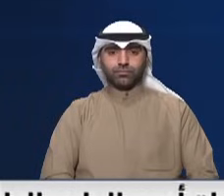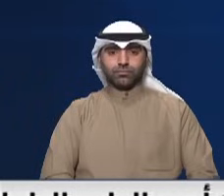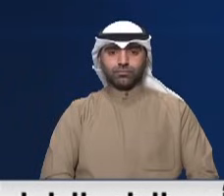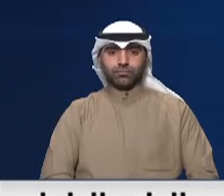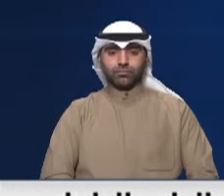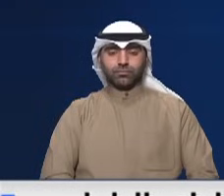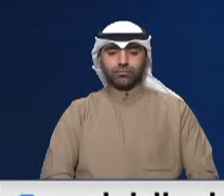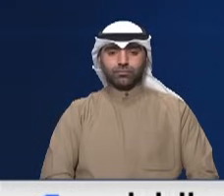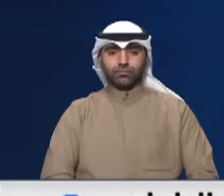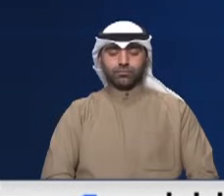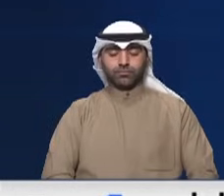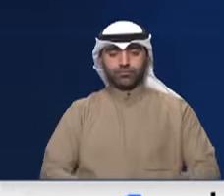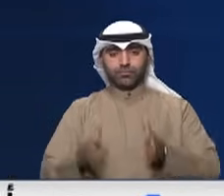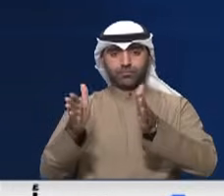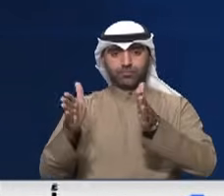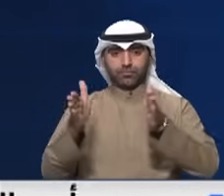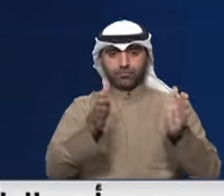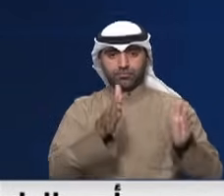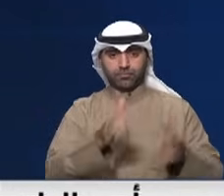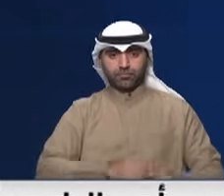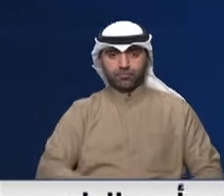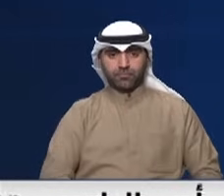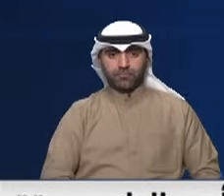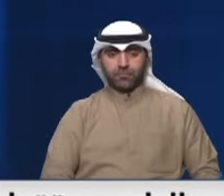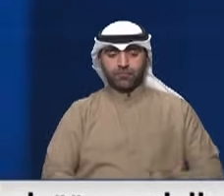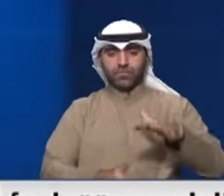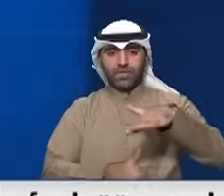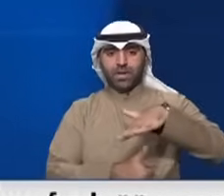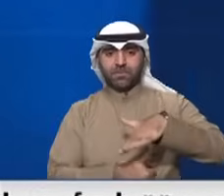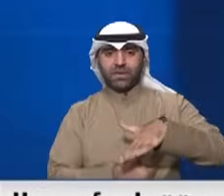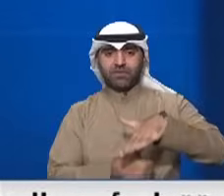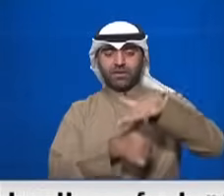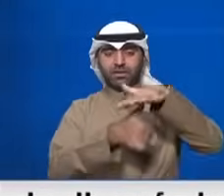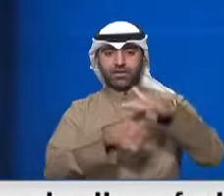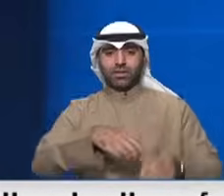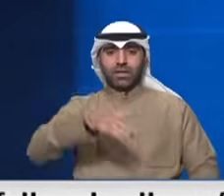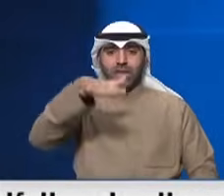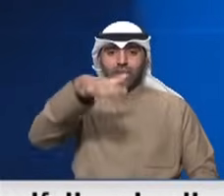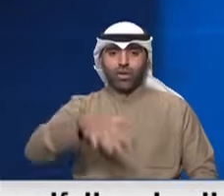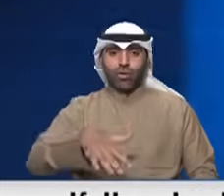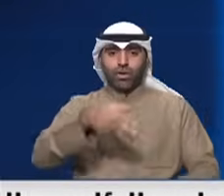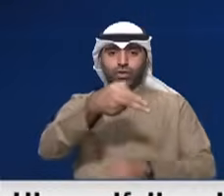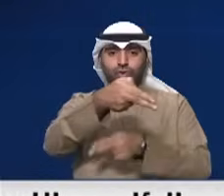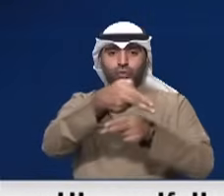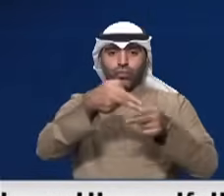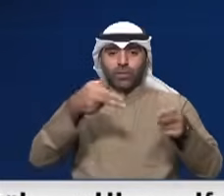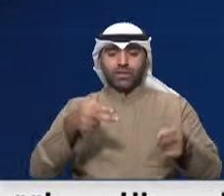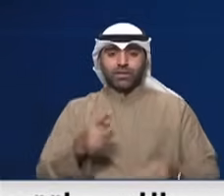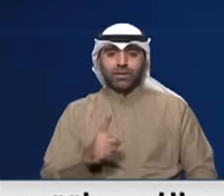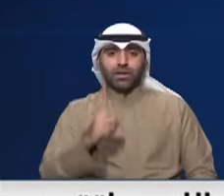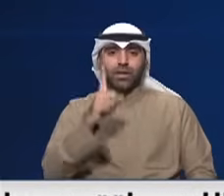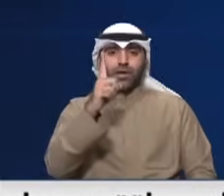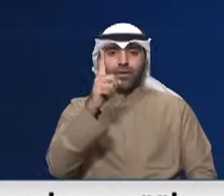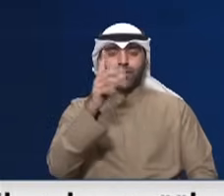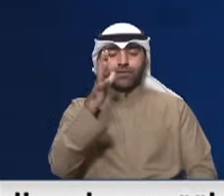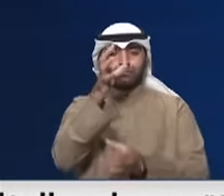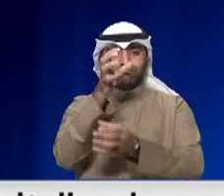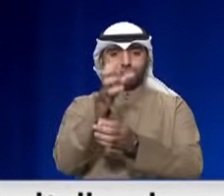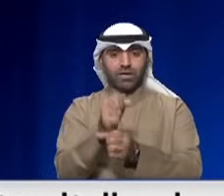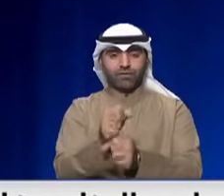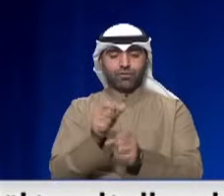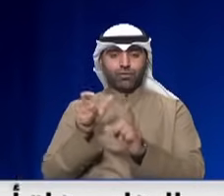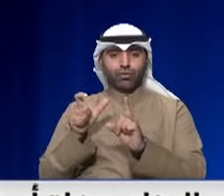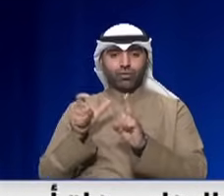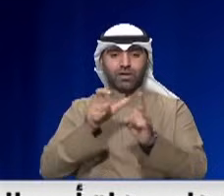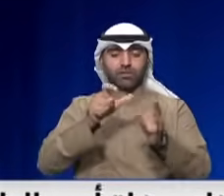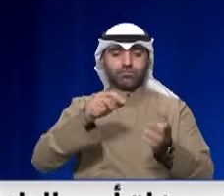العافيه تلقى حضره صاحب السمو اممير البلاد الشيخ مشعل الاحمد الجابر الصباح حفظه الله ورعاه برقيه